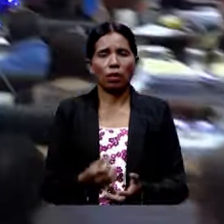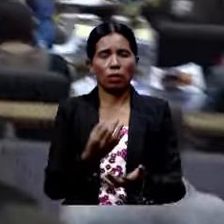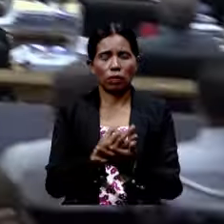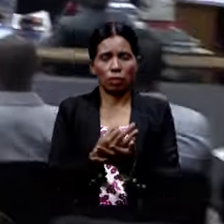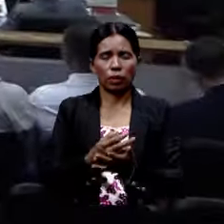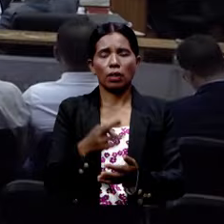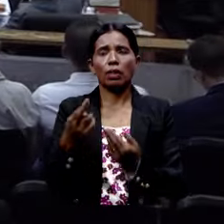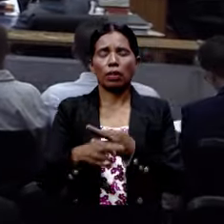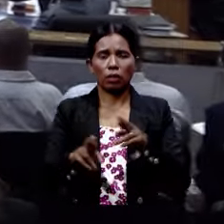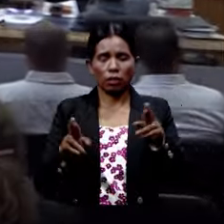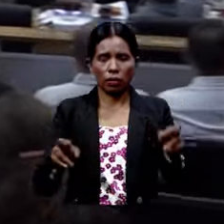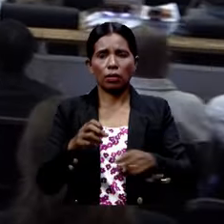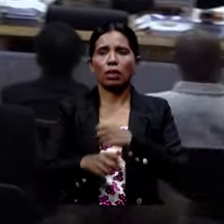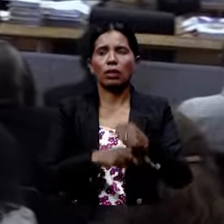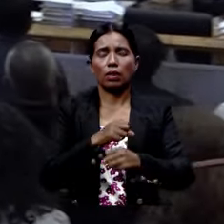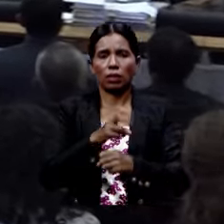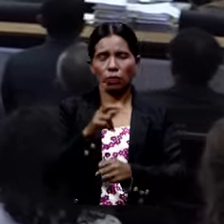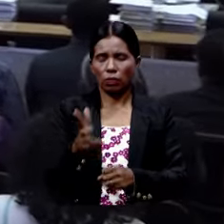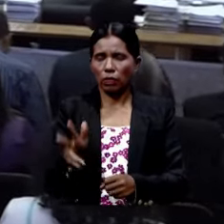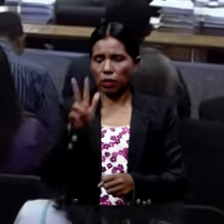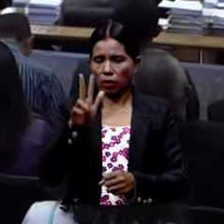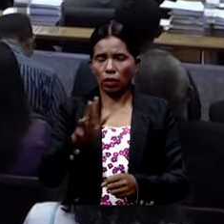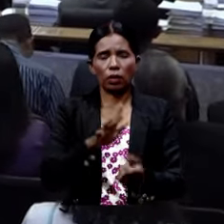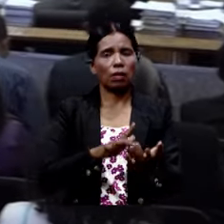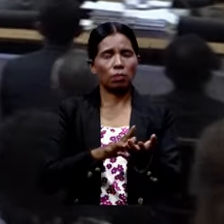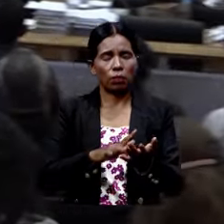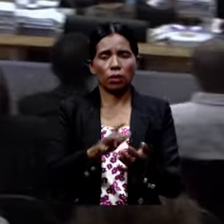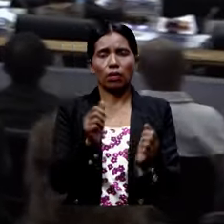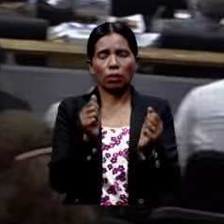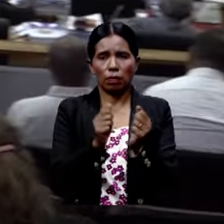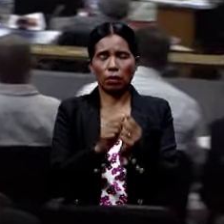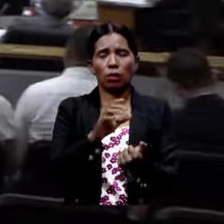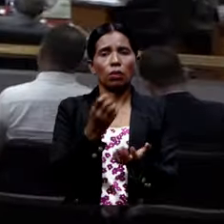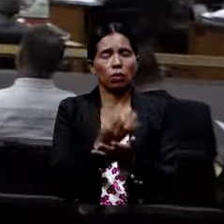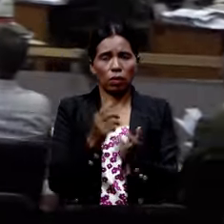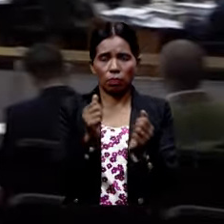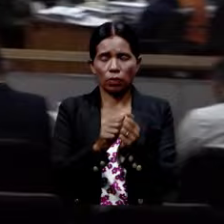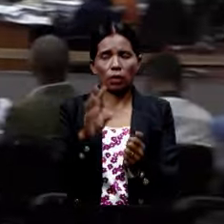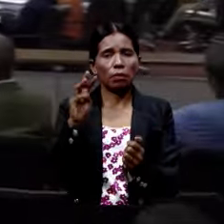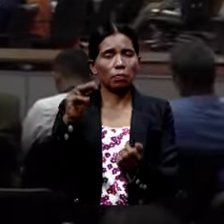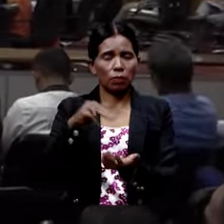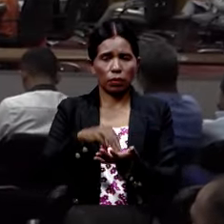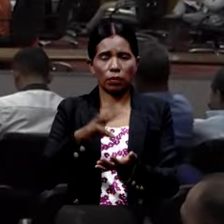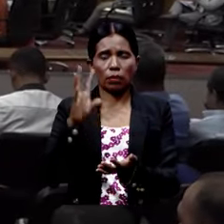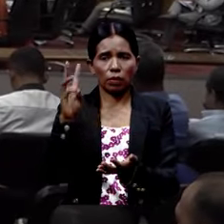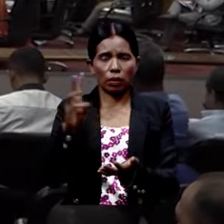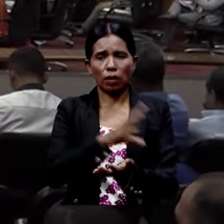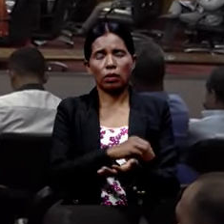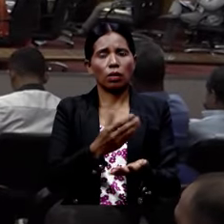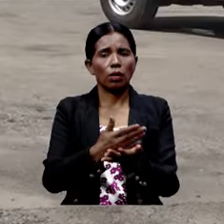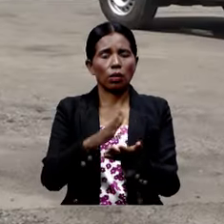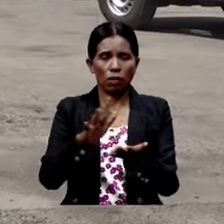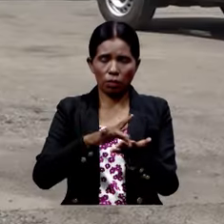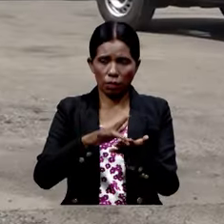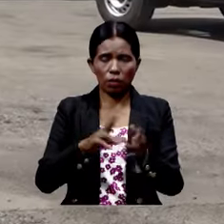tinen rihun rua rua nulu resintolu, ho montante dolar americano tokon nen, aloko pa ministeru Saudi atu compra i moruk ho